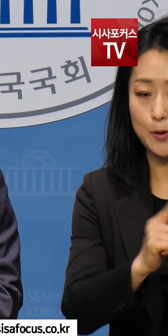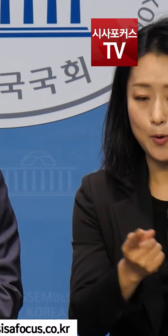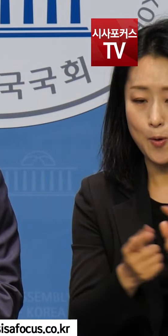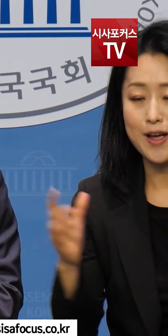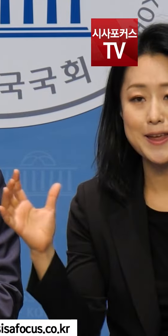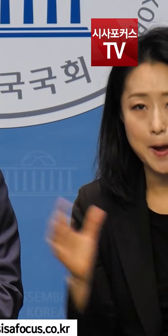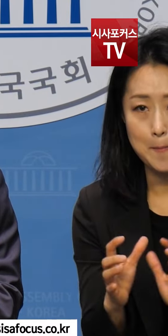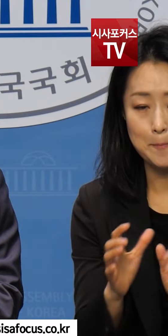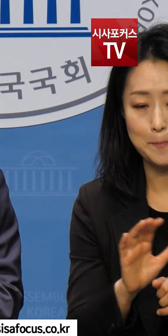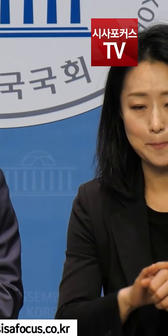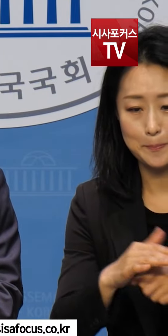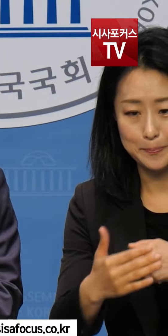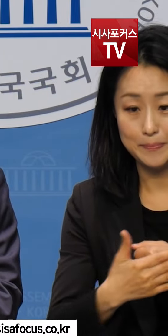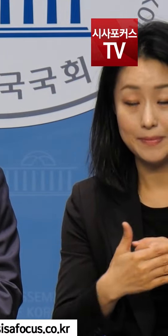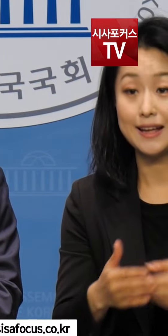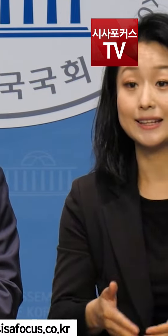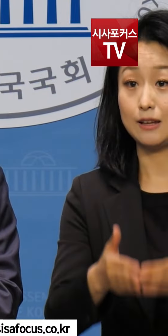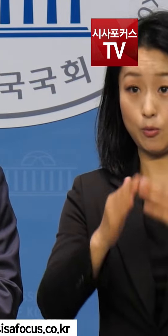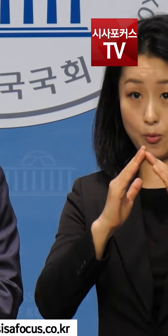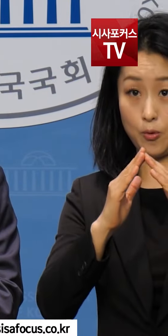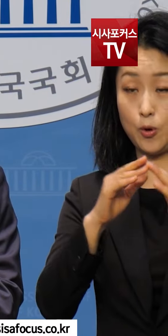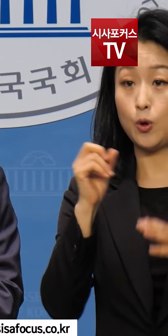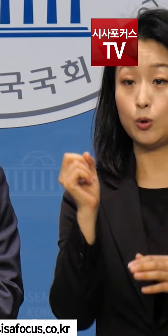상호협력하는 체계를 구축하고